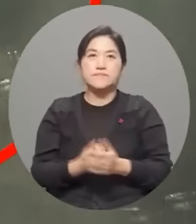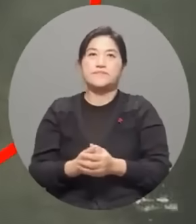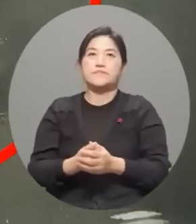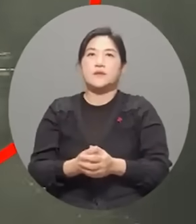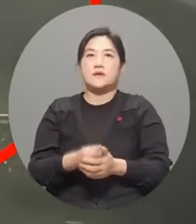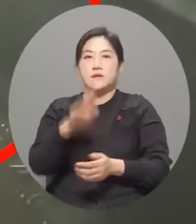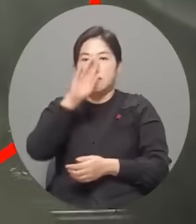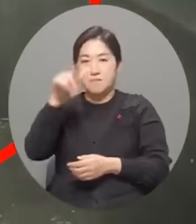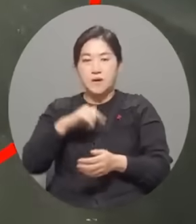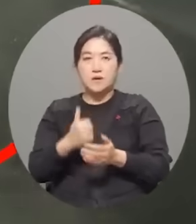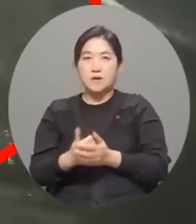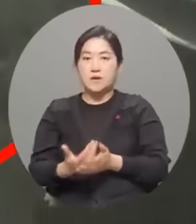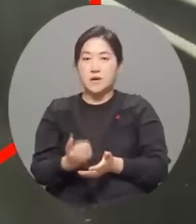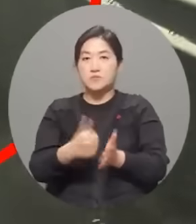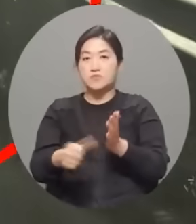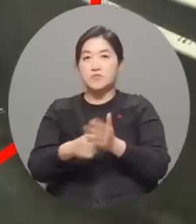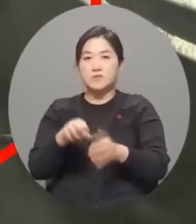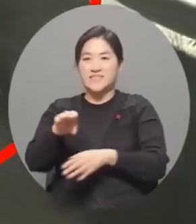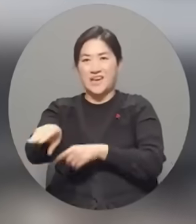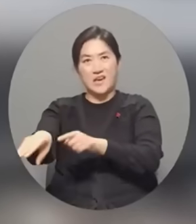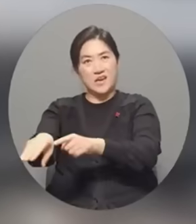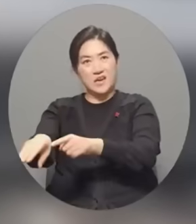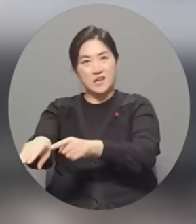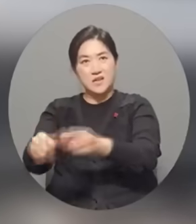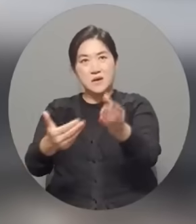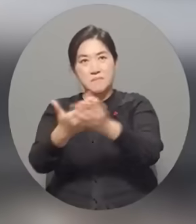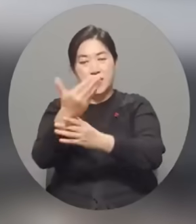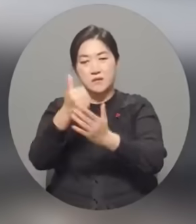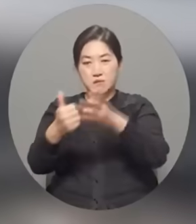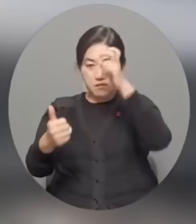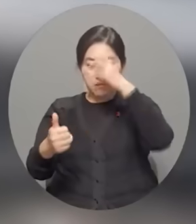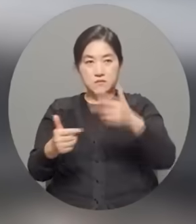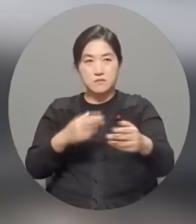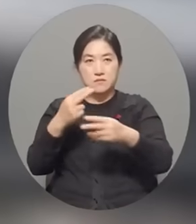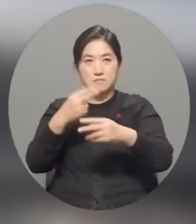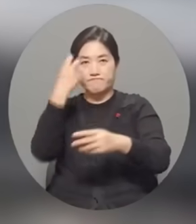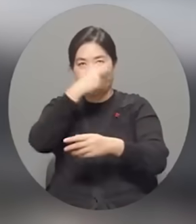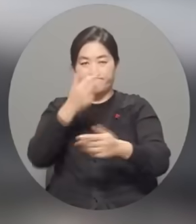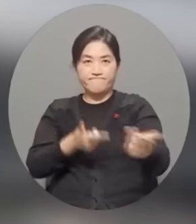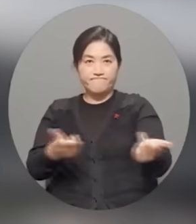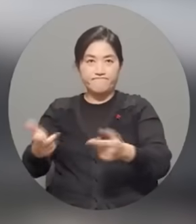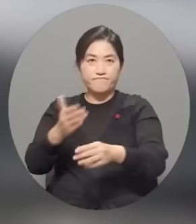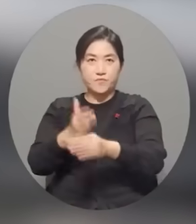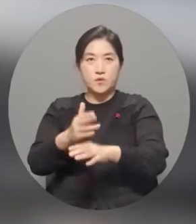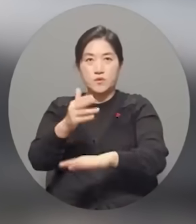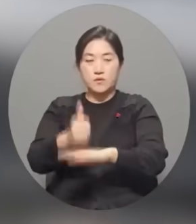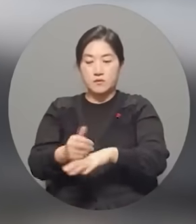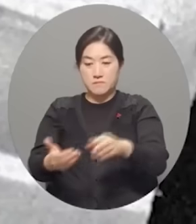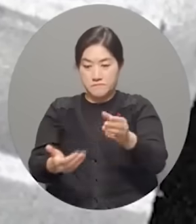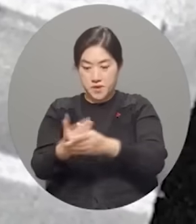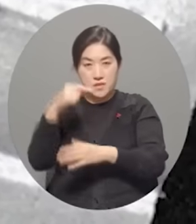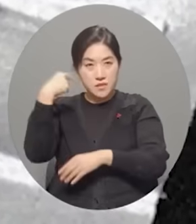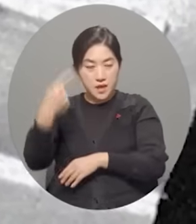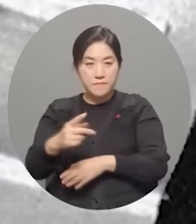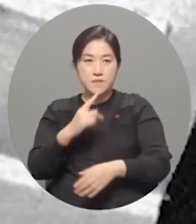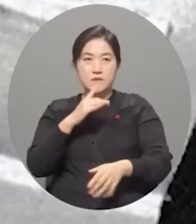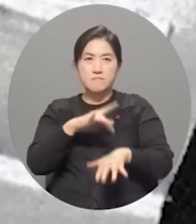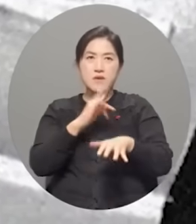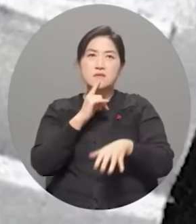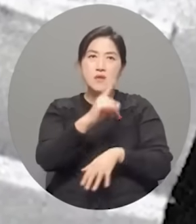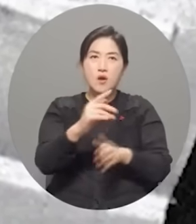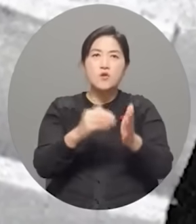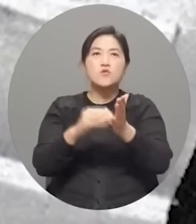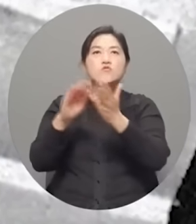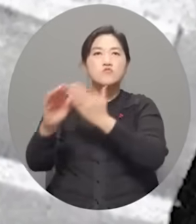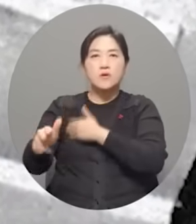씨의 소지품은 모두 차량에 있었는데 사고 현장은 경찰이 통제 중이었습니다. 결국 사고 다음 날 실종신고가 접수된